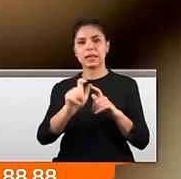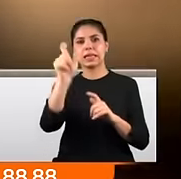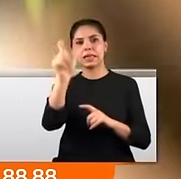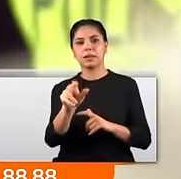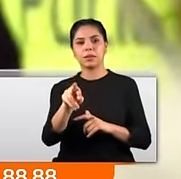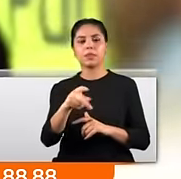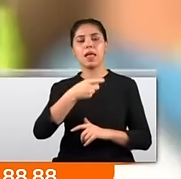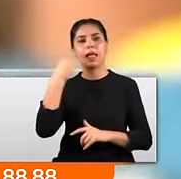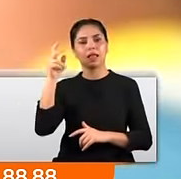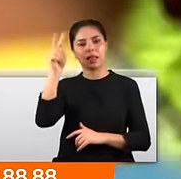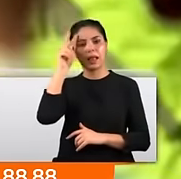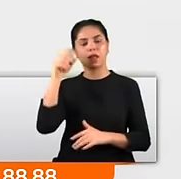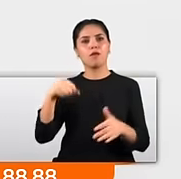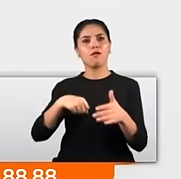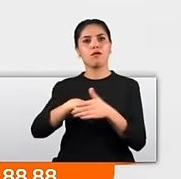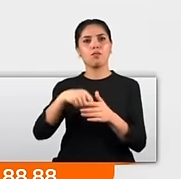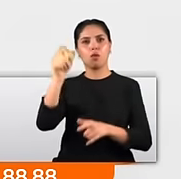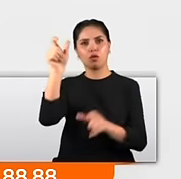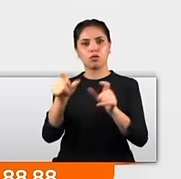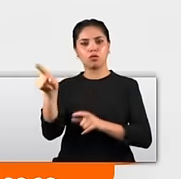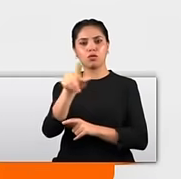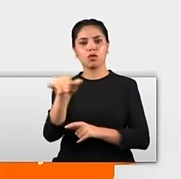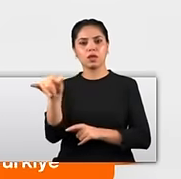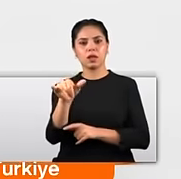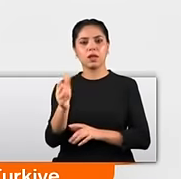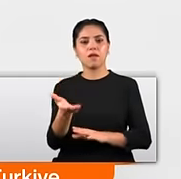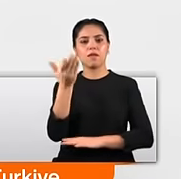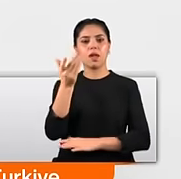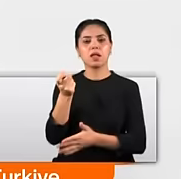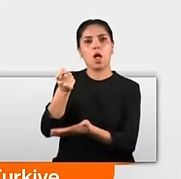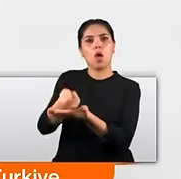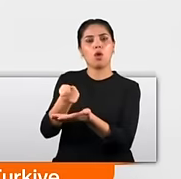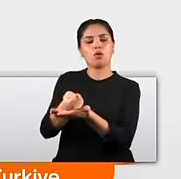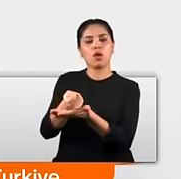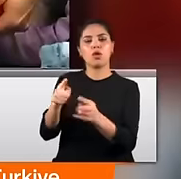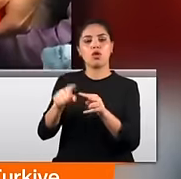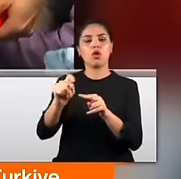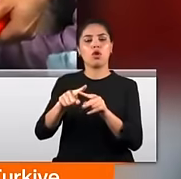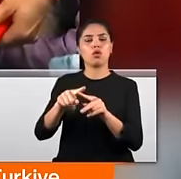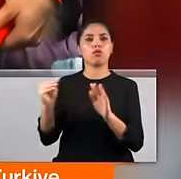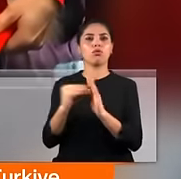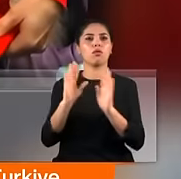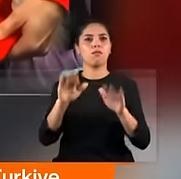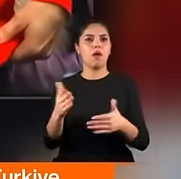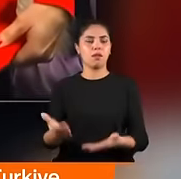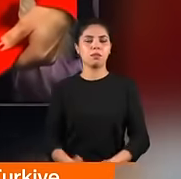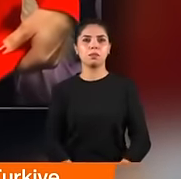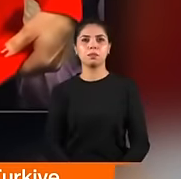gibi eski Galatasaraylı futbolcuların yanı başına fazla verildi notu düşmeyi de unutmadı.